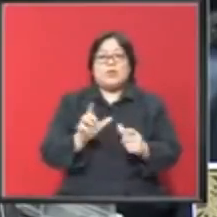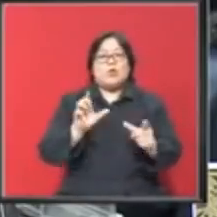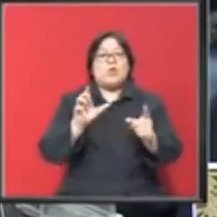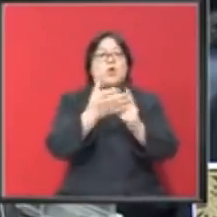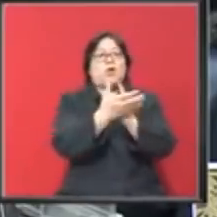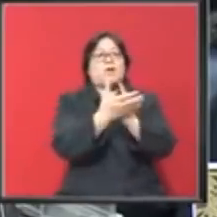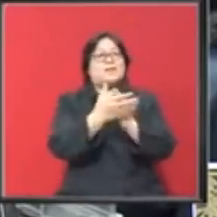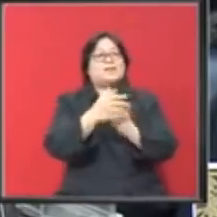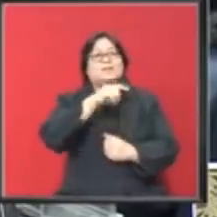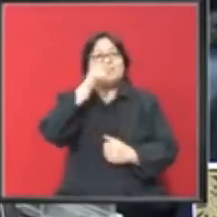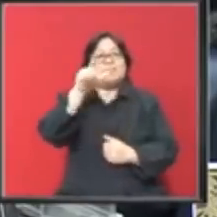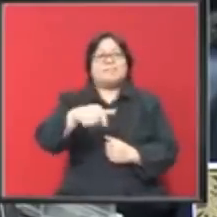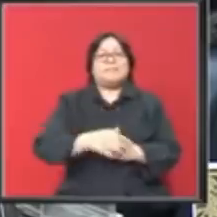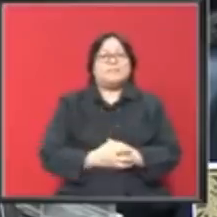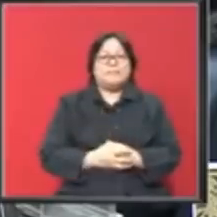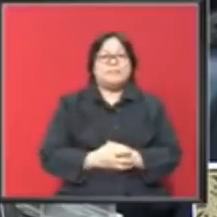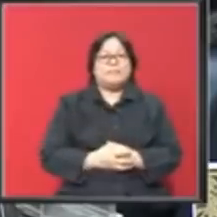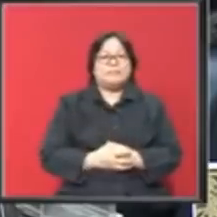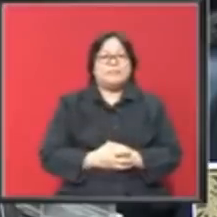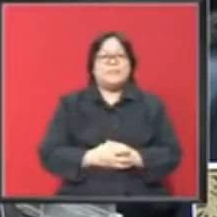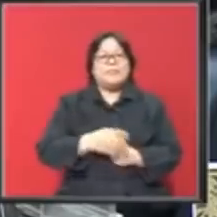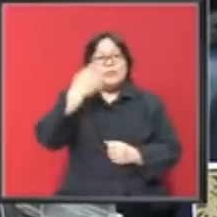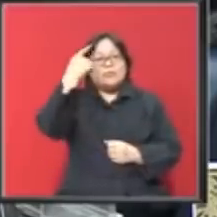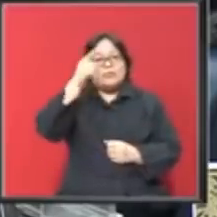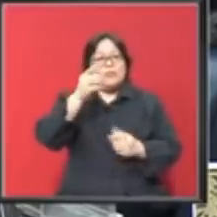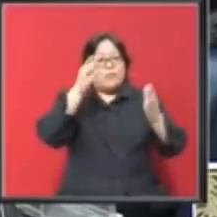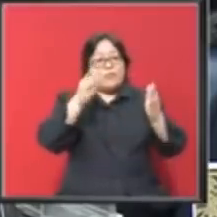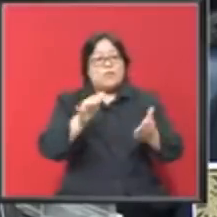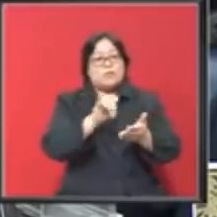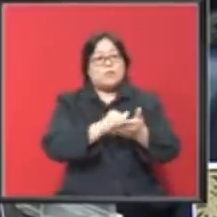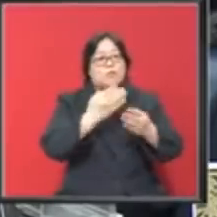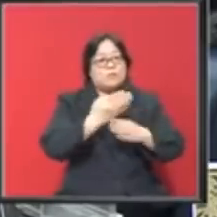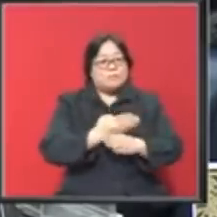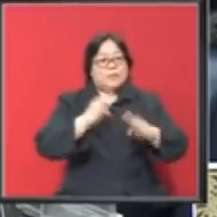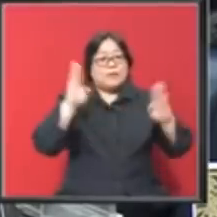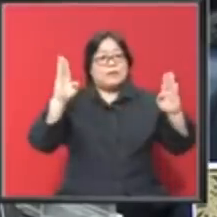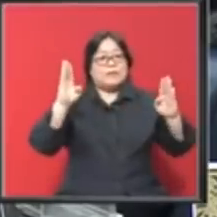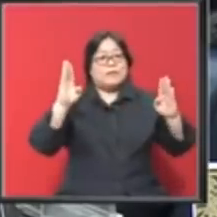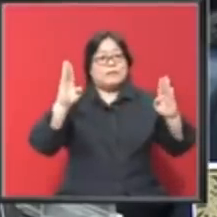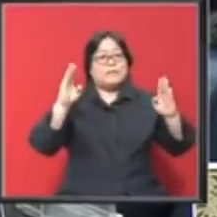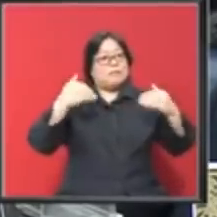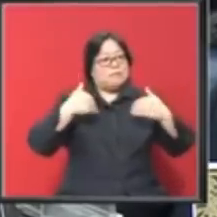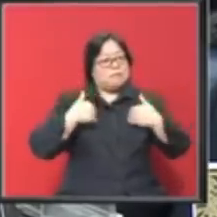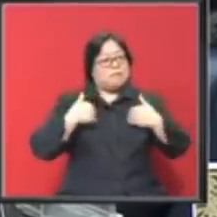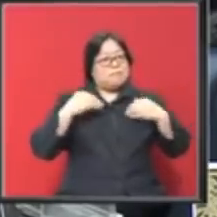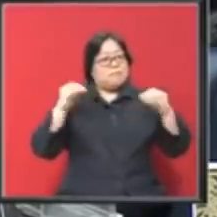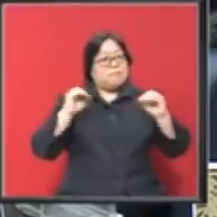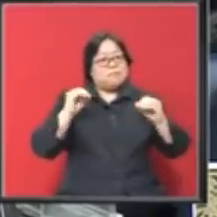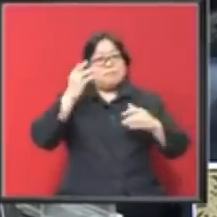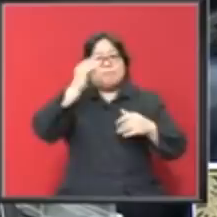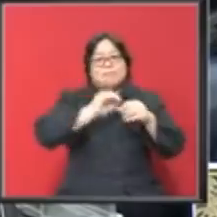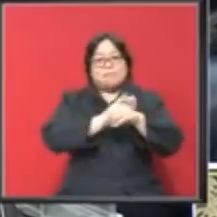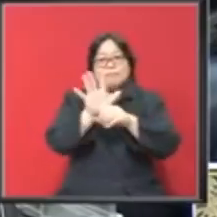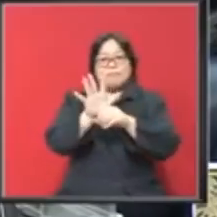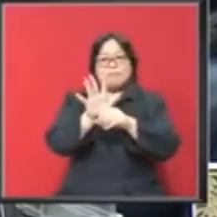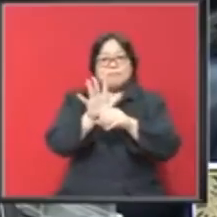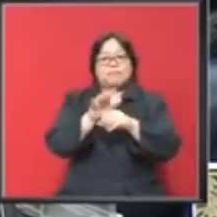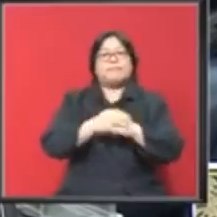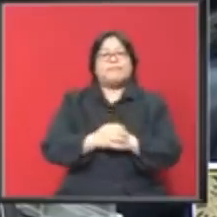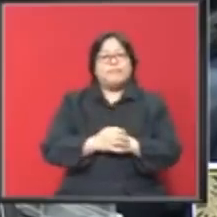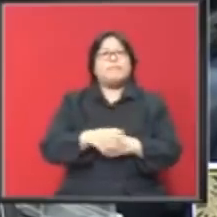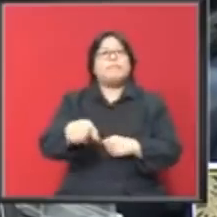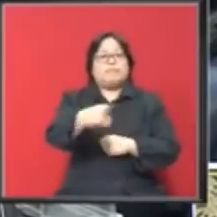perlu diadakan dengan menentukan seseorang itu bebas dari berada jogetan ia boleh di benar